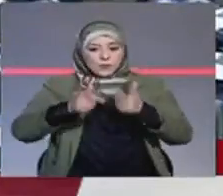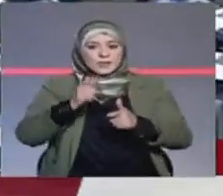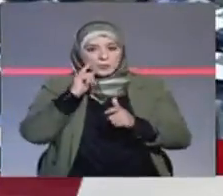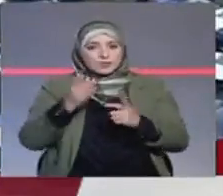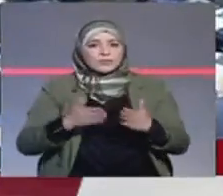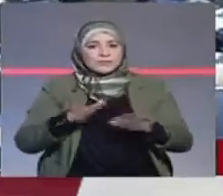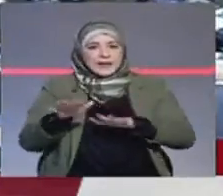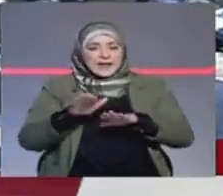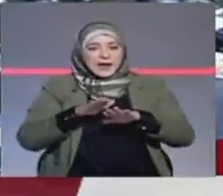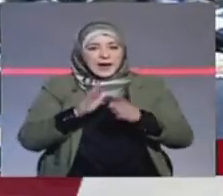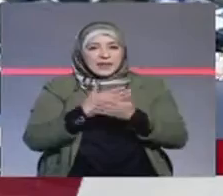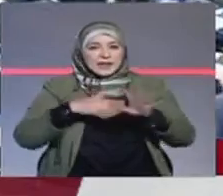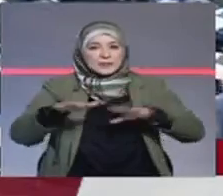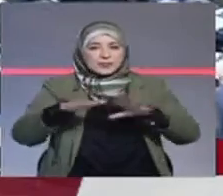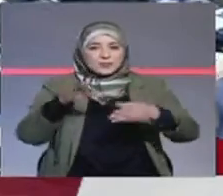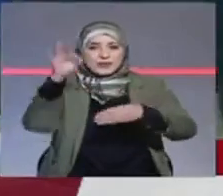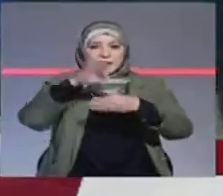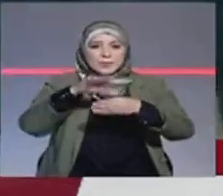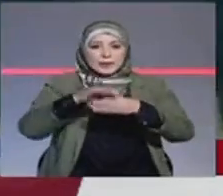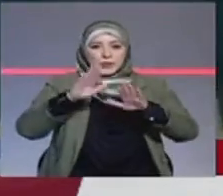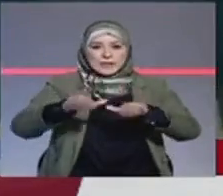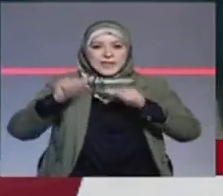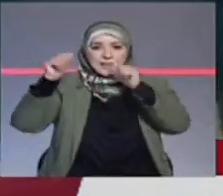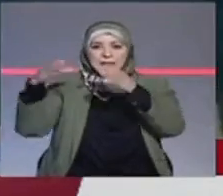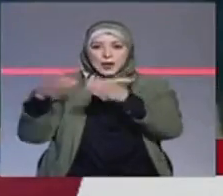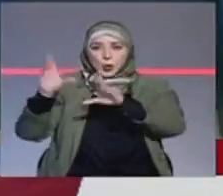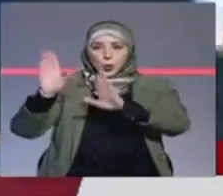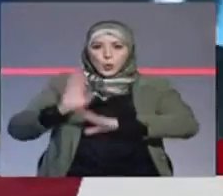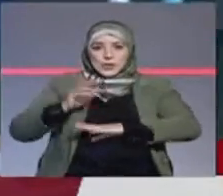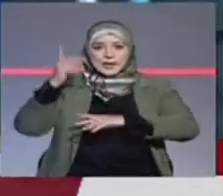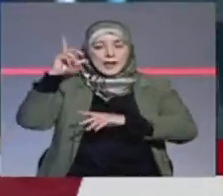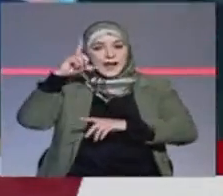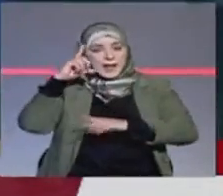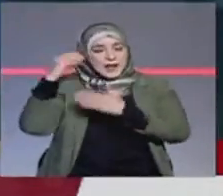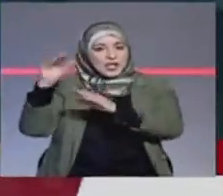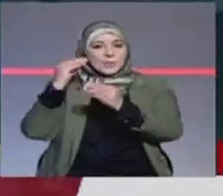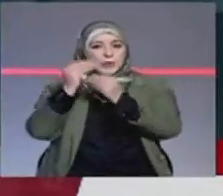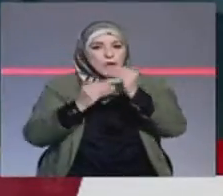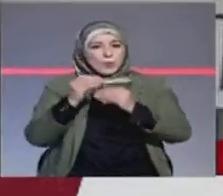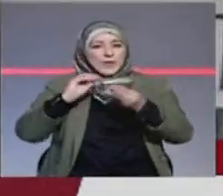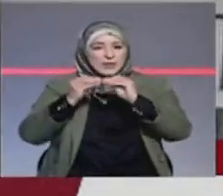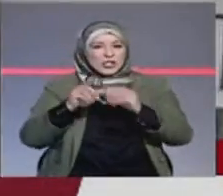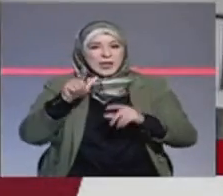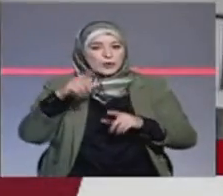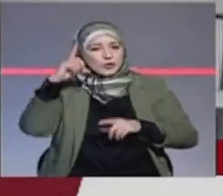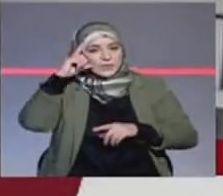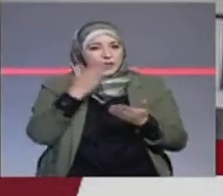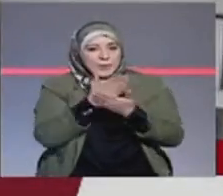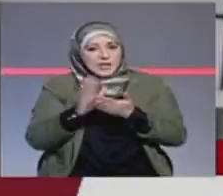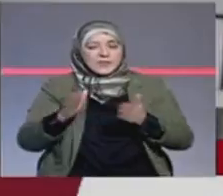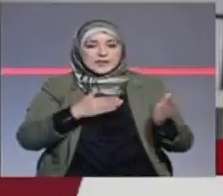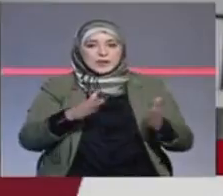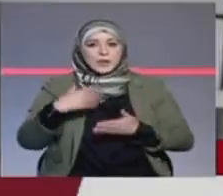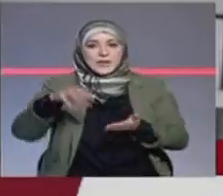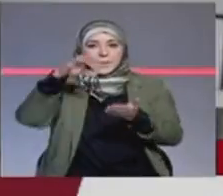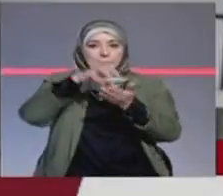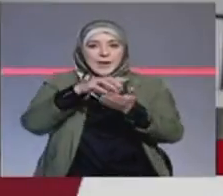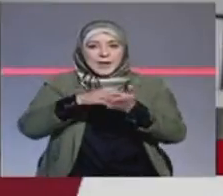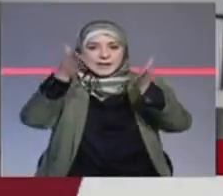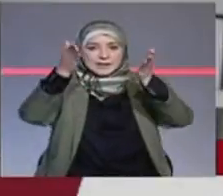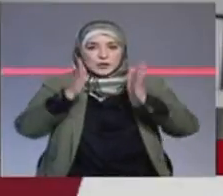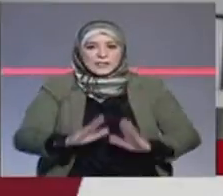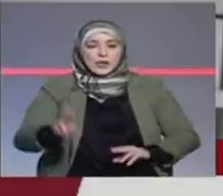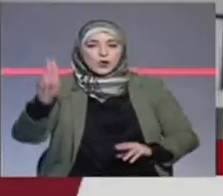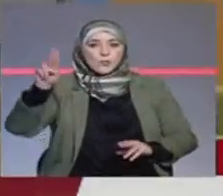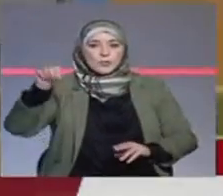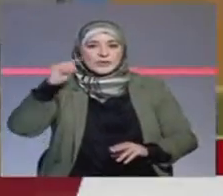شروط إجراء الانتخابات وانسحاب القوات الأجنبية والمرتزقة من هذا البلد. ومن المقر الدائم للأمم